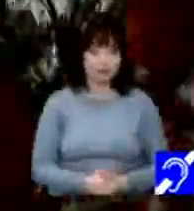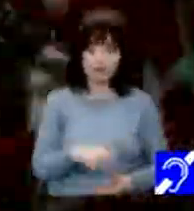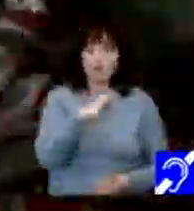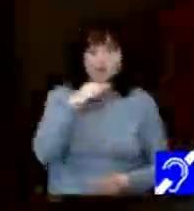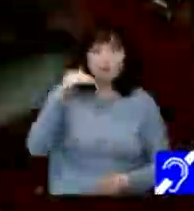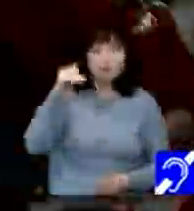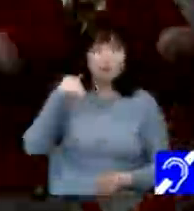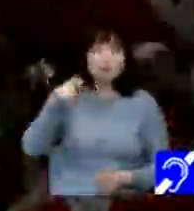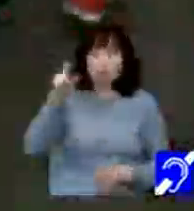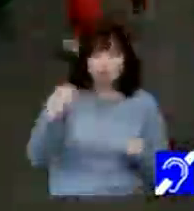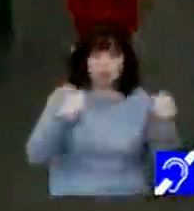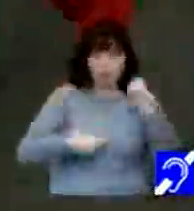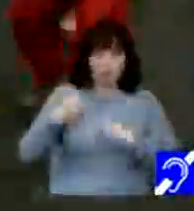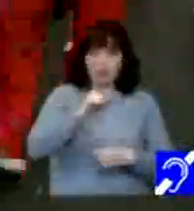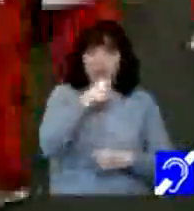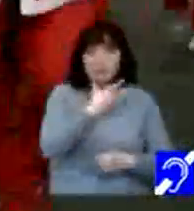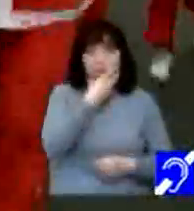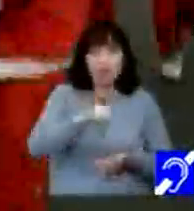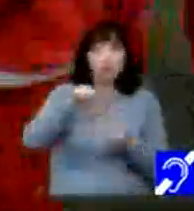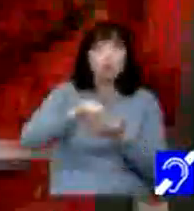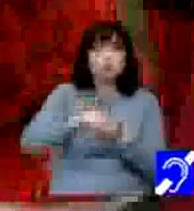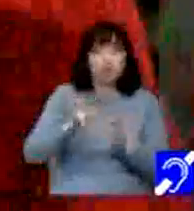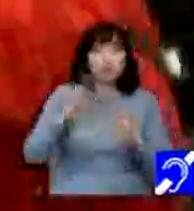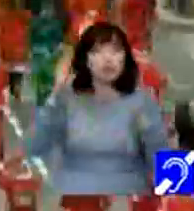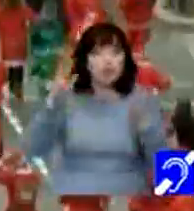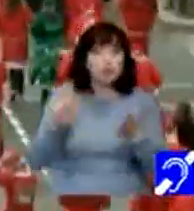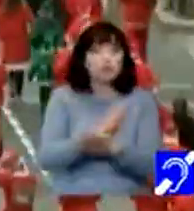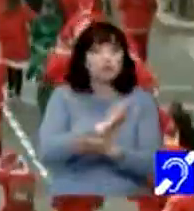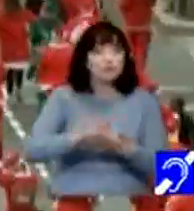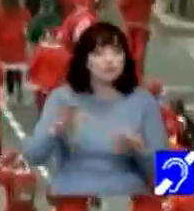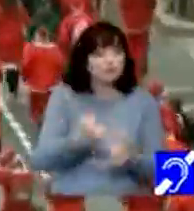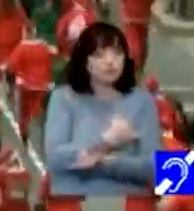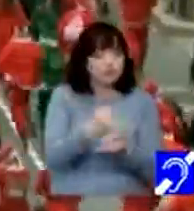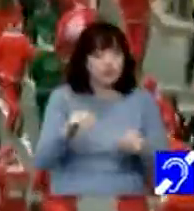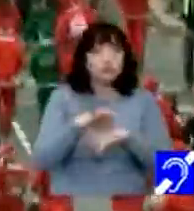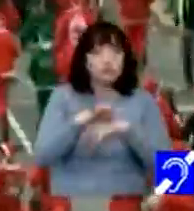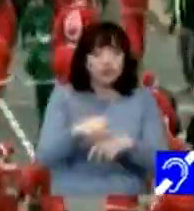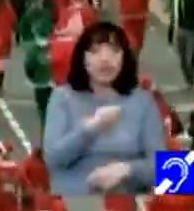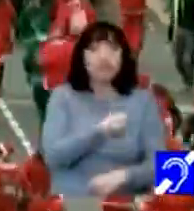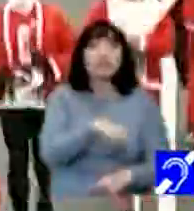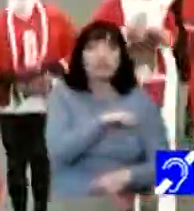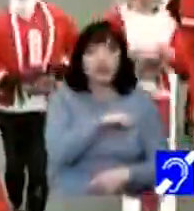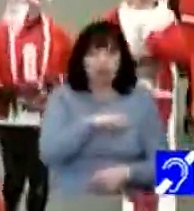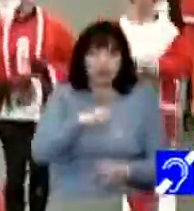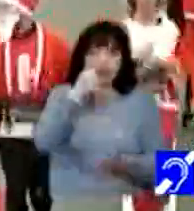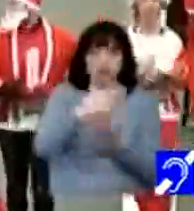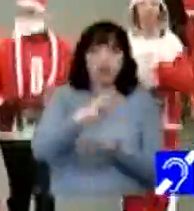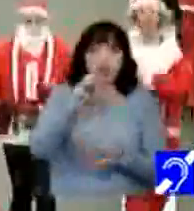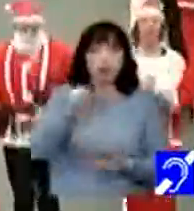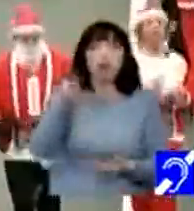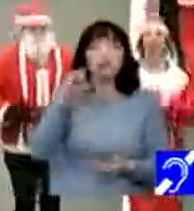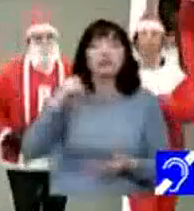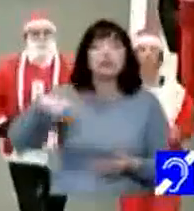De oameni costumați în Moș Crăciun au participat la un eveniment caritabil organizat în capitala spaniolă Madrid. Au strâns bani